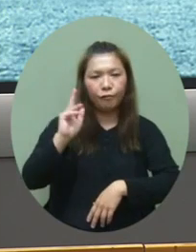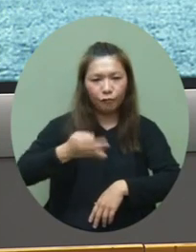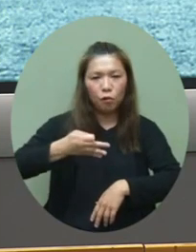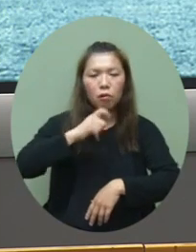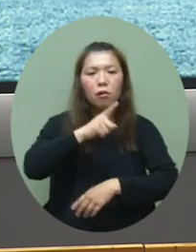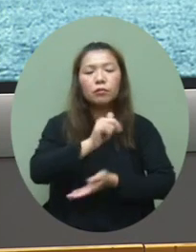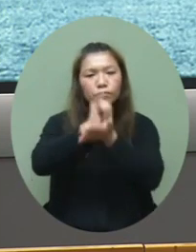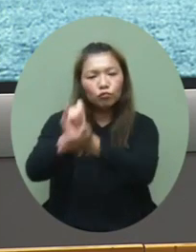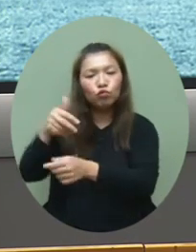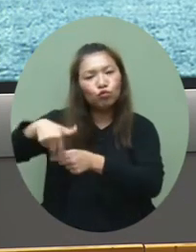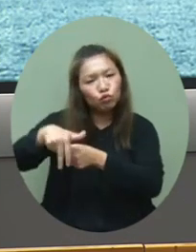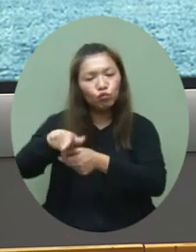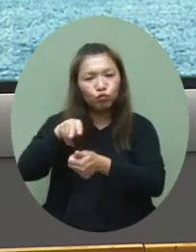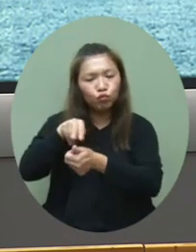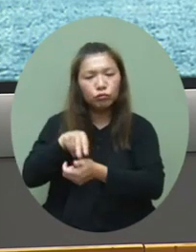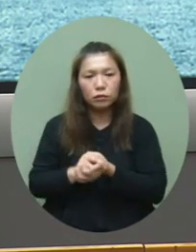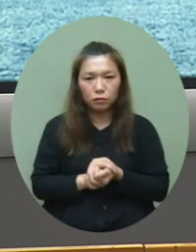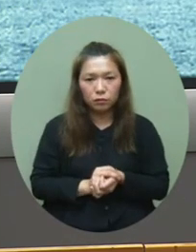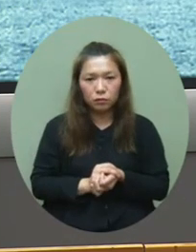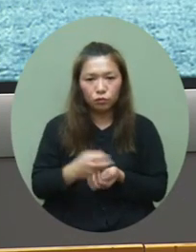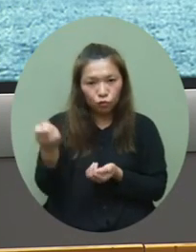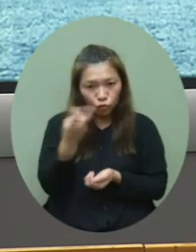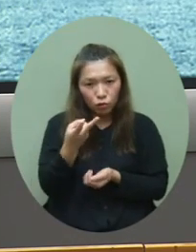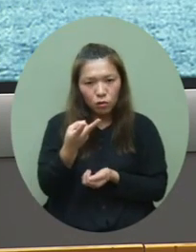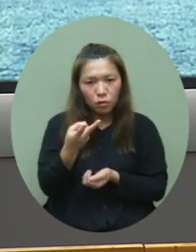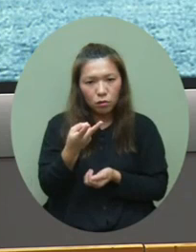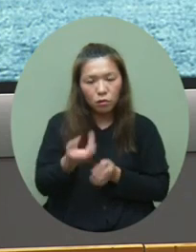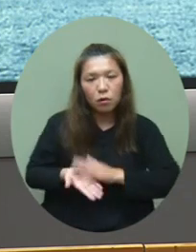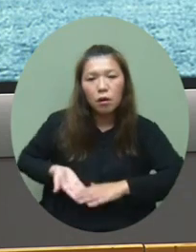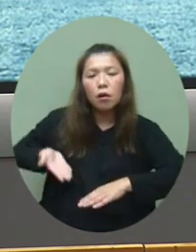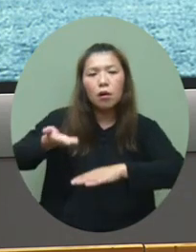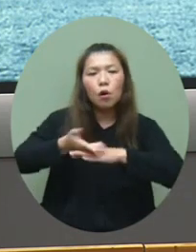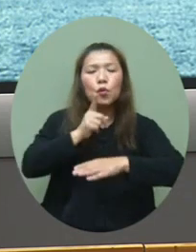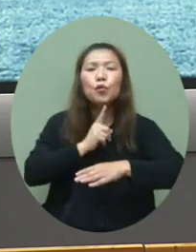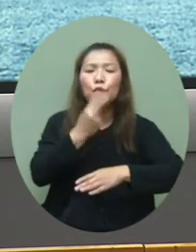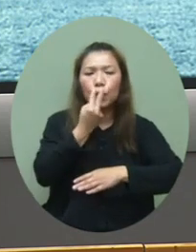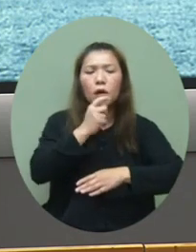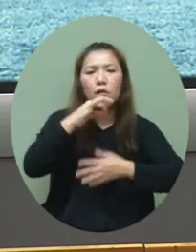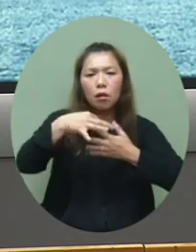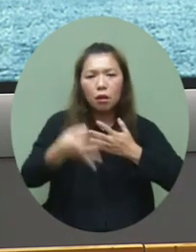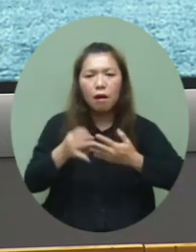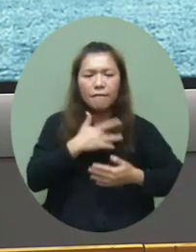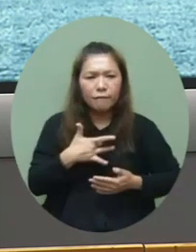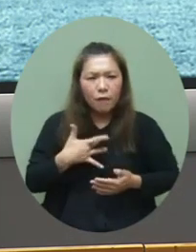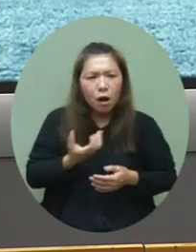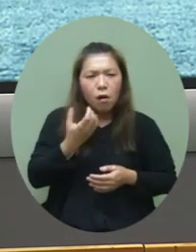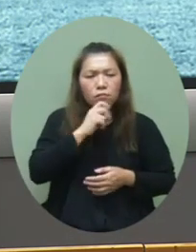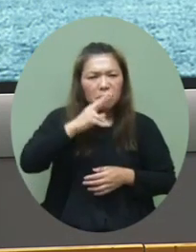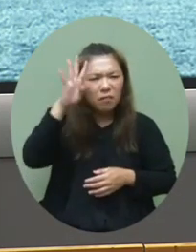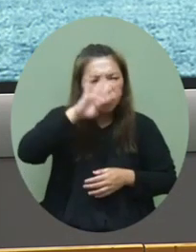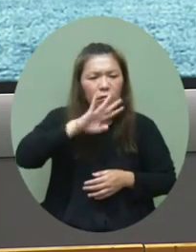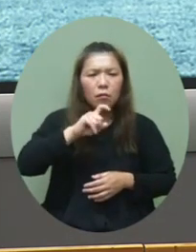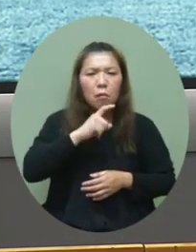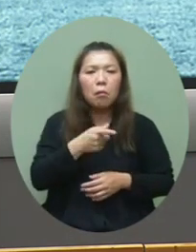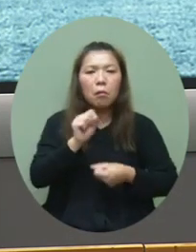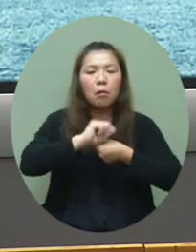療養啦。另外佢亦都係再次係有一個嘅血氧跌。同埋個肺開始都係花多咗嘅，我哋都